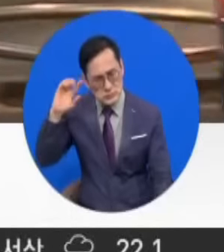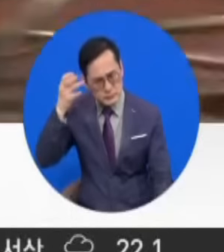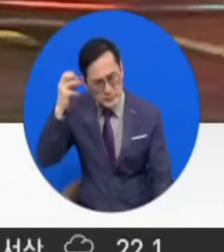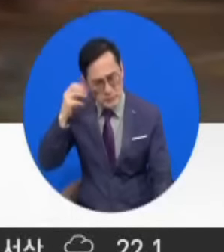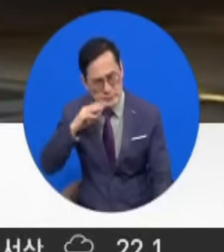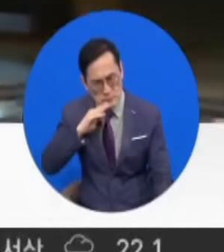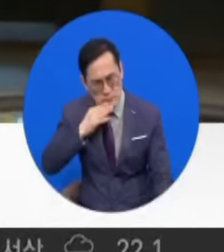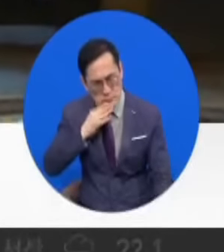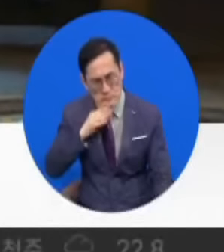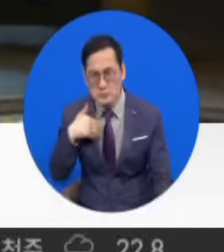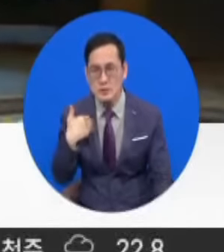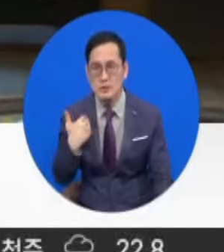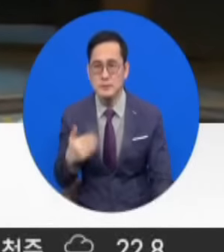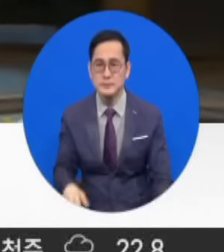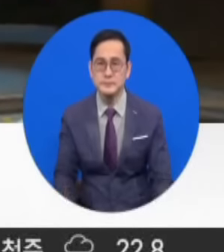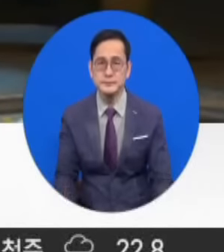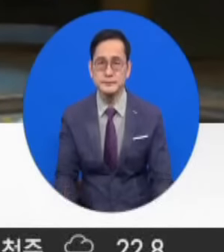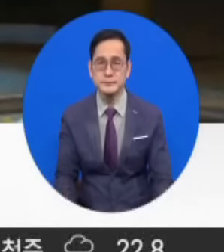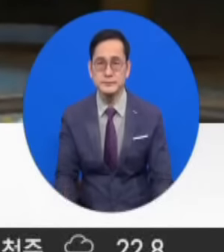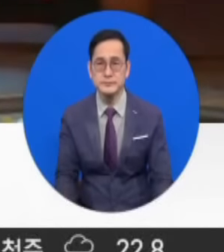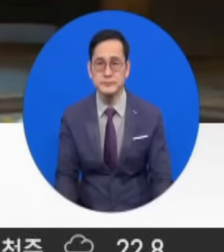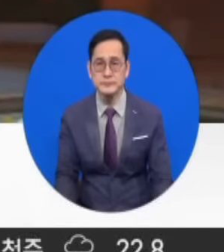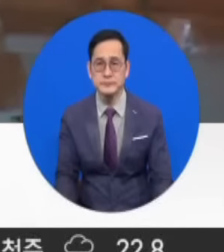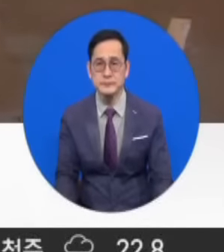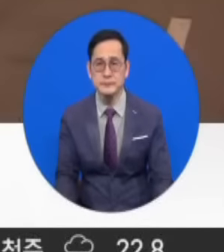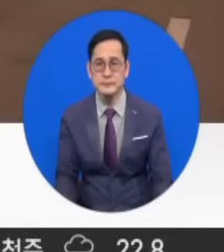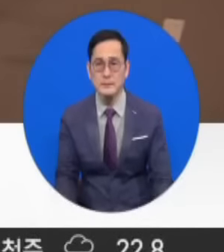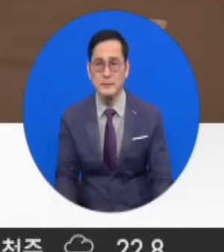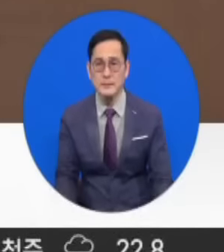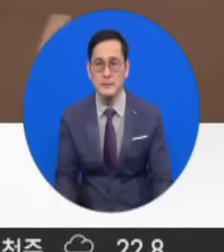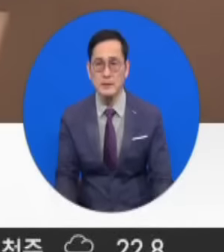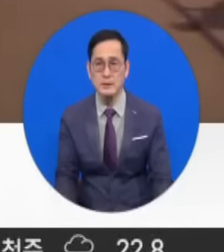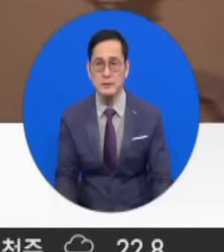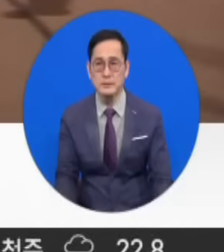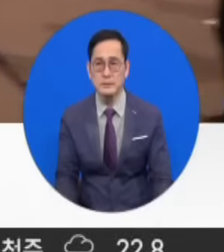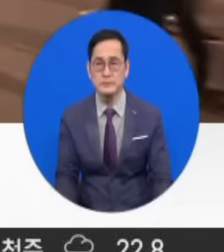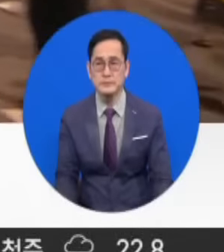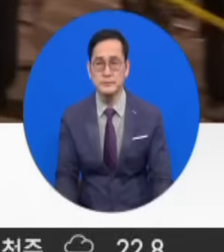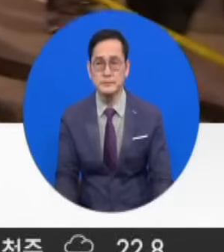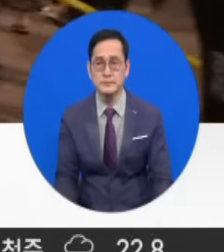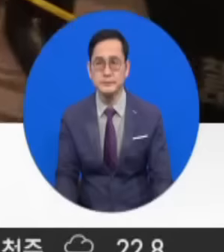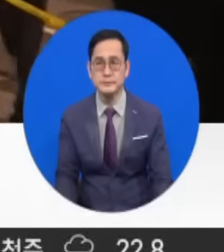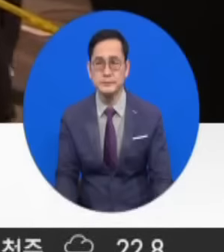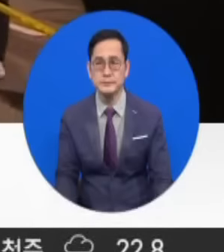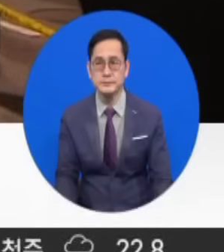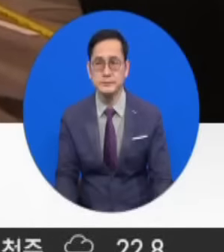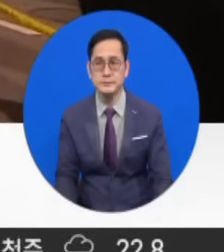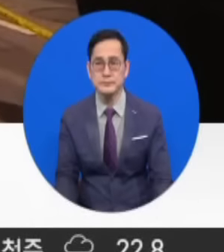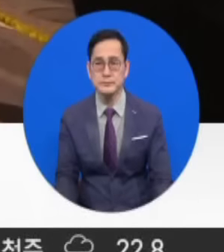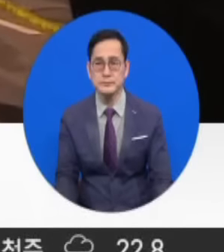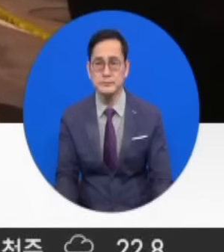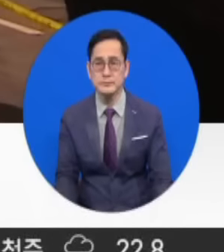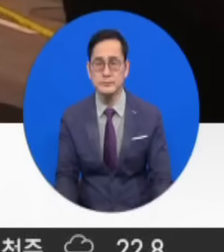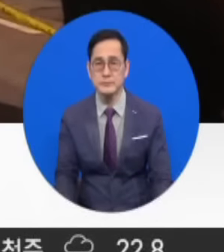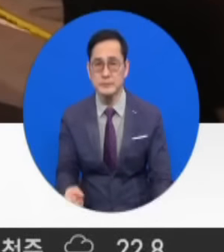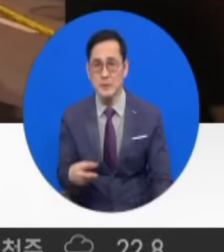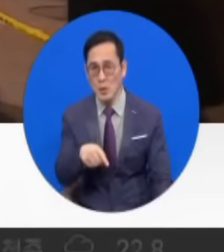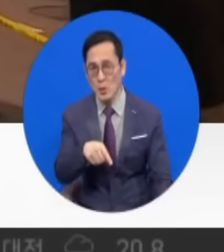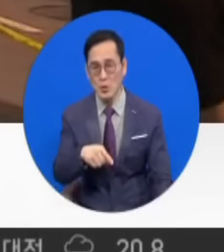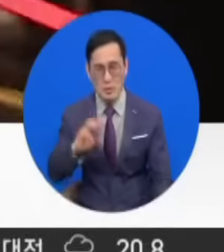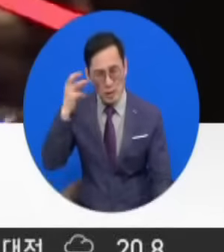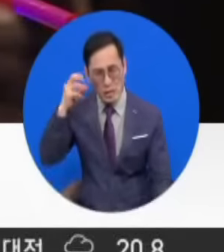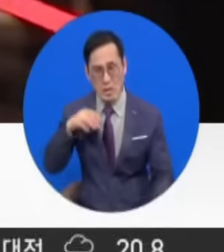예. 그리고 이제 많은 급발진 그 사고가 그 급발진을 운전자가 주장하는데 실제로